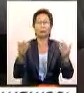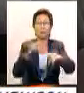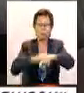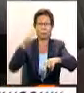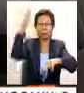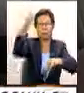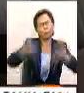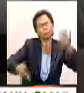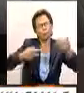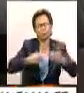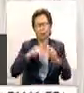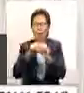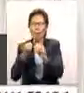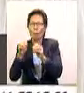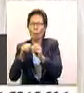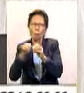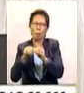mungkin kita akan lebihkan lagi.